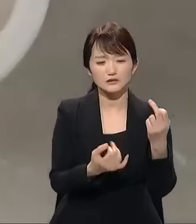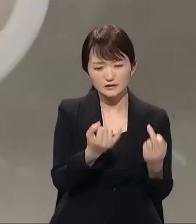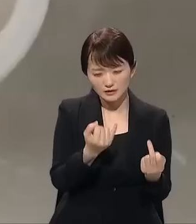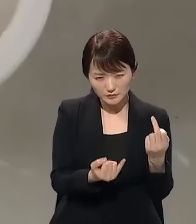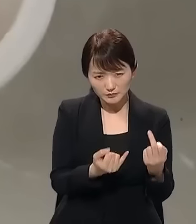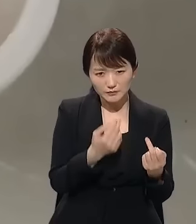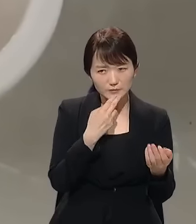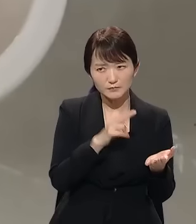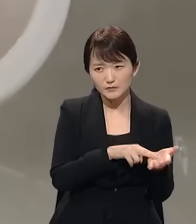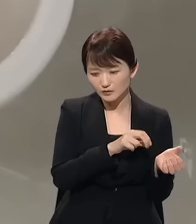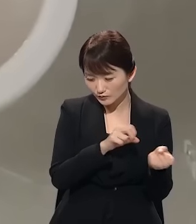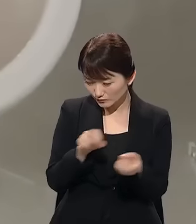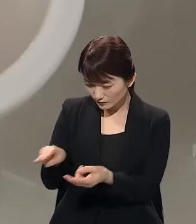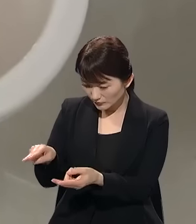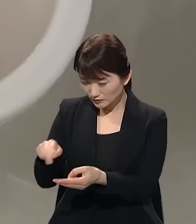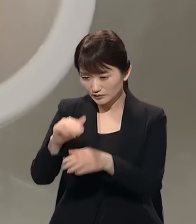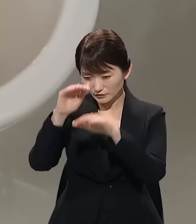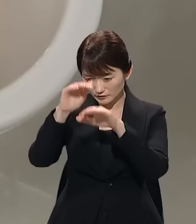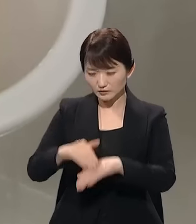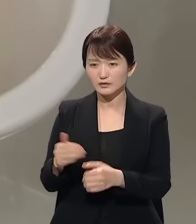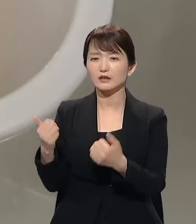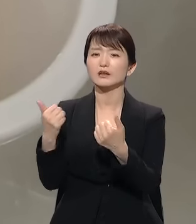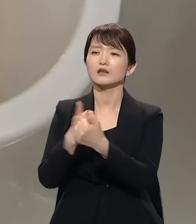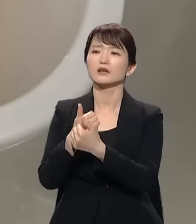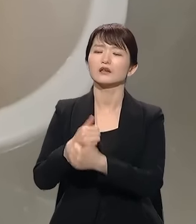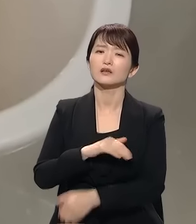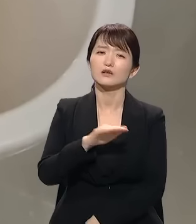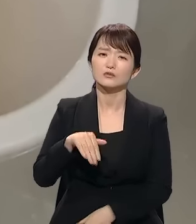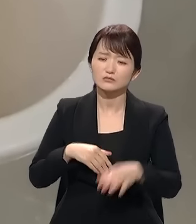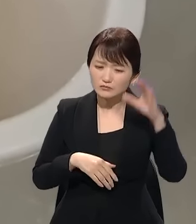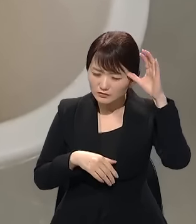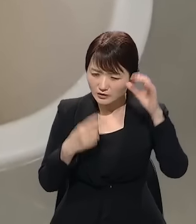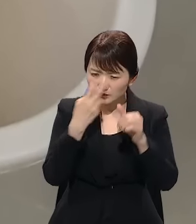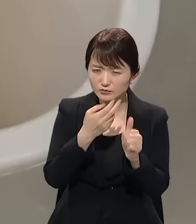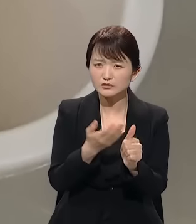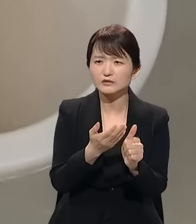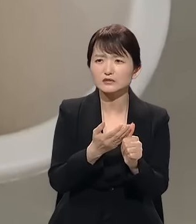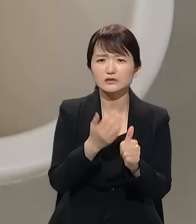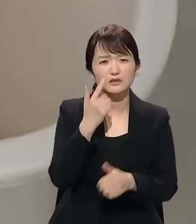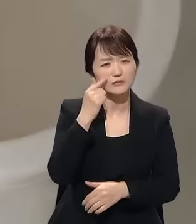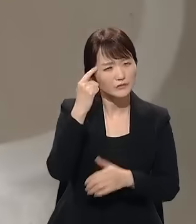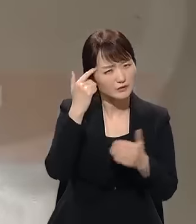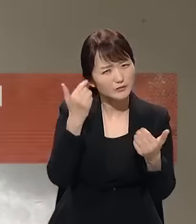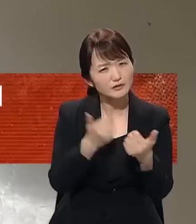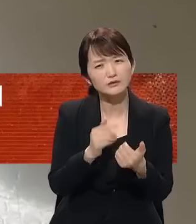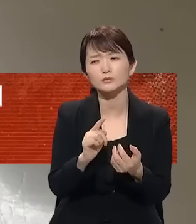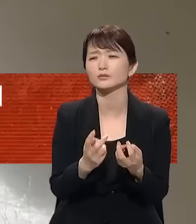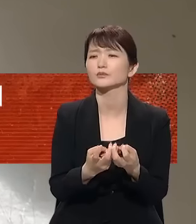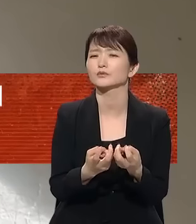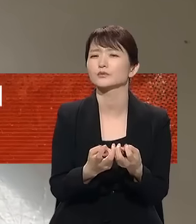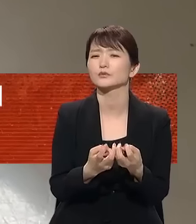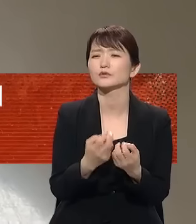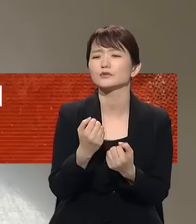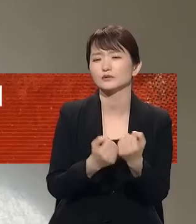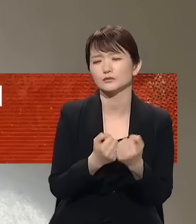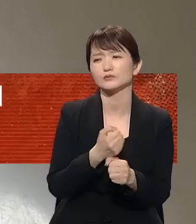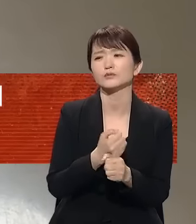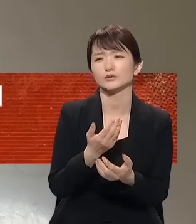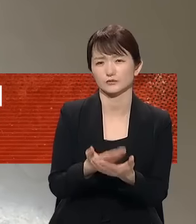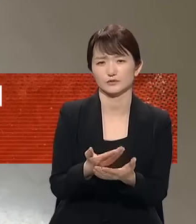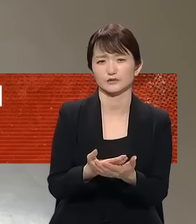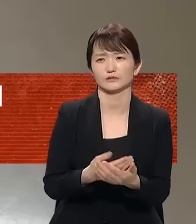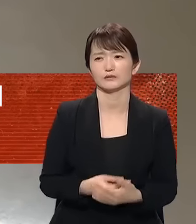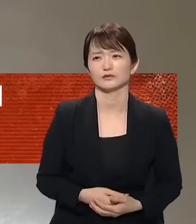그 내용이 뭐냐면 아저씨 우리가 강아지 키우려고 하는데 아빠가 반대하는데 어떻게 해야 될까요? 설득 좀 해주세요.